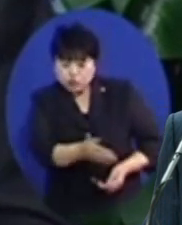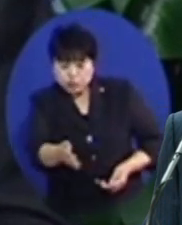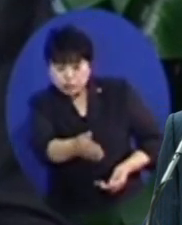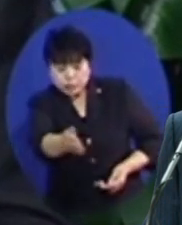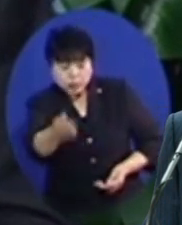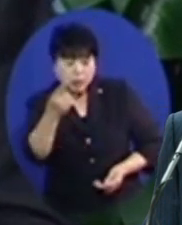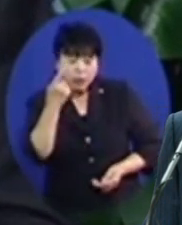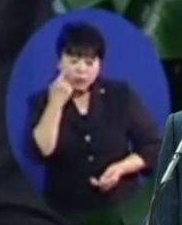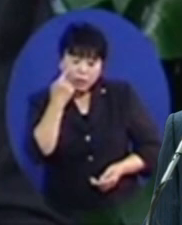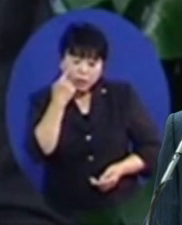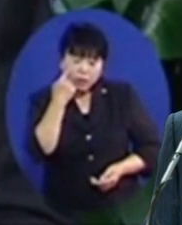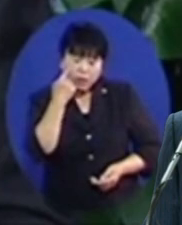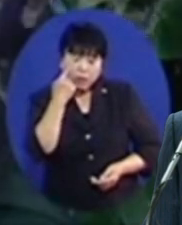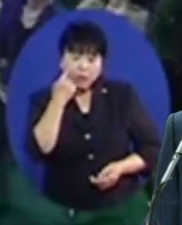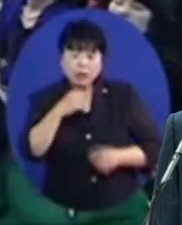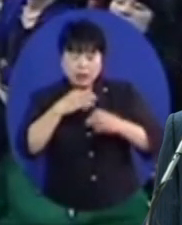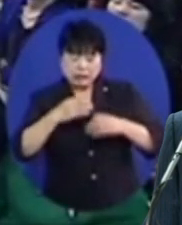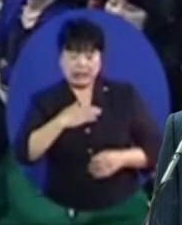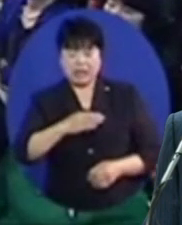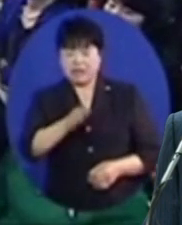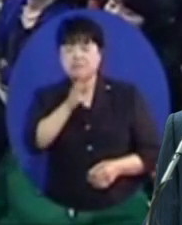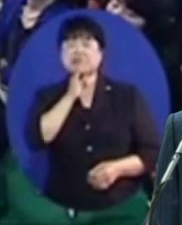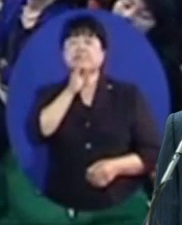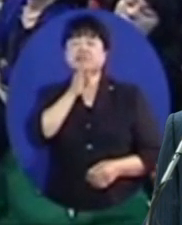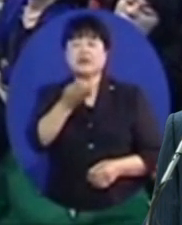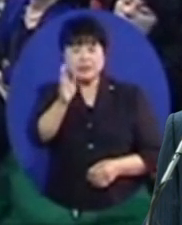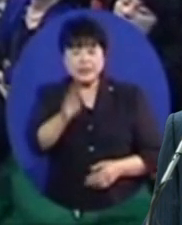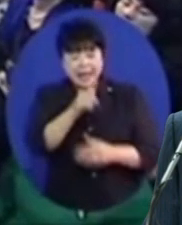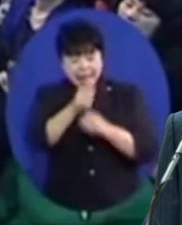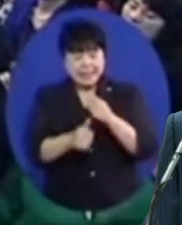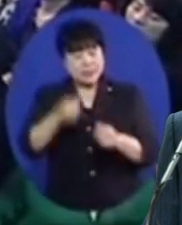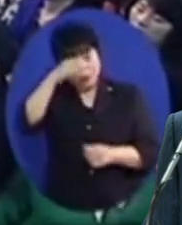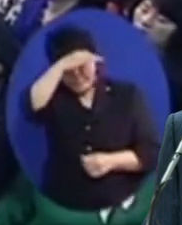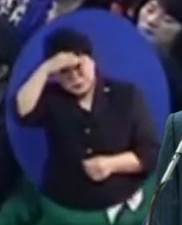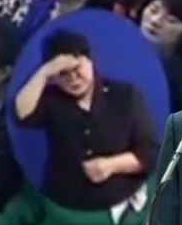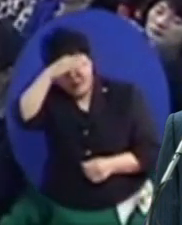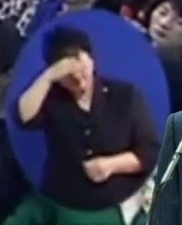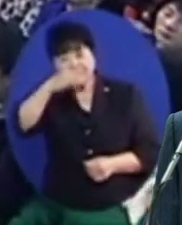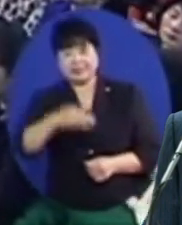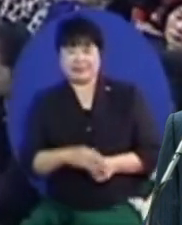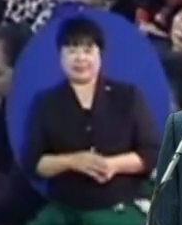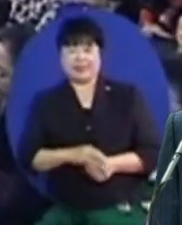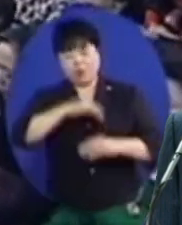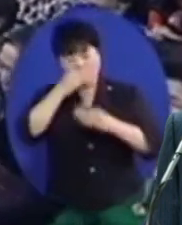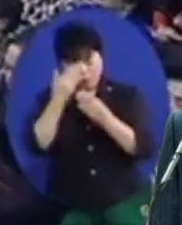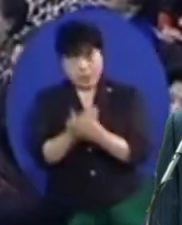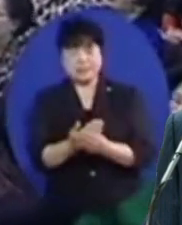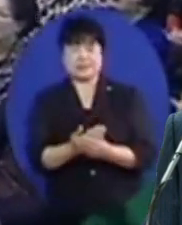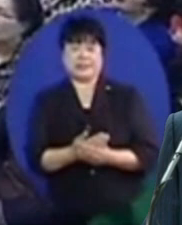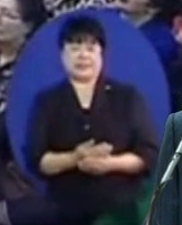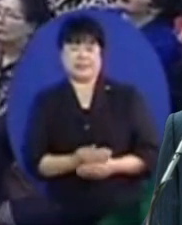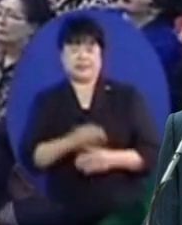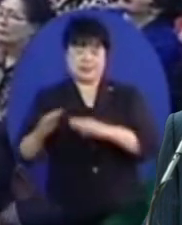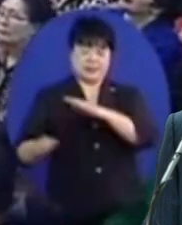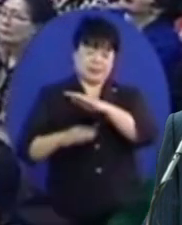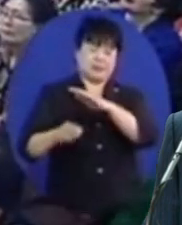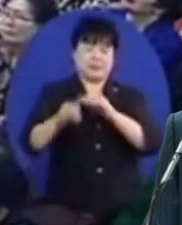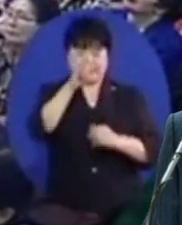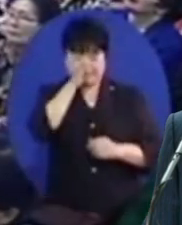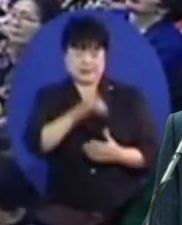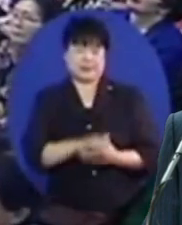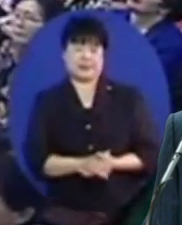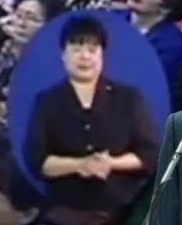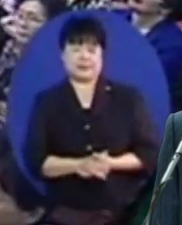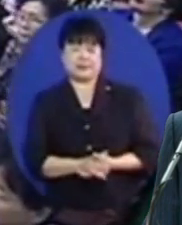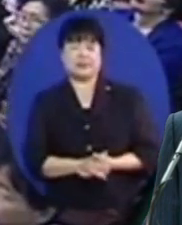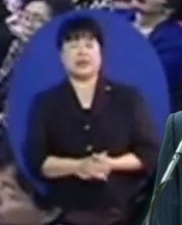보니 인생에 자기는 옳다고 생각했는데 하나님이 보시기에는 완전히 삐뚤어진 인생을 사는 것이